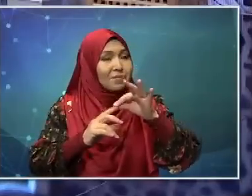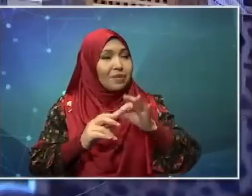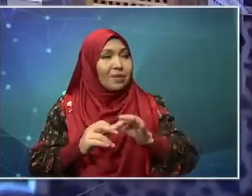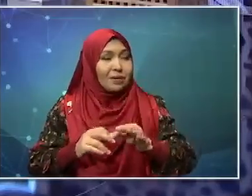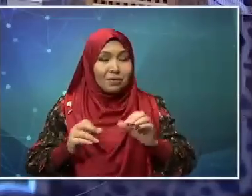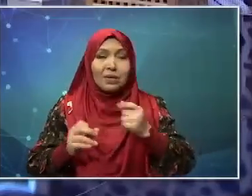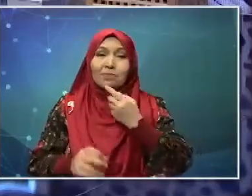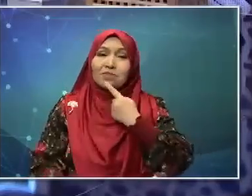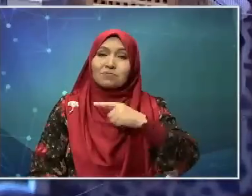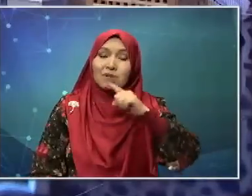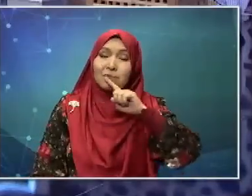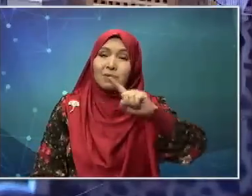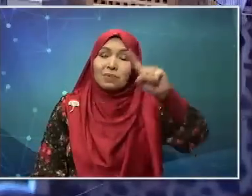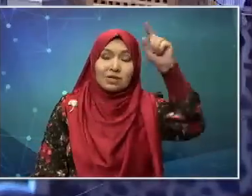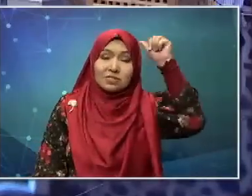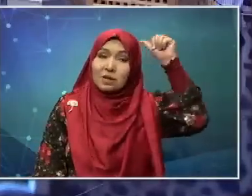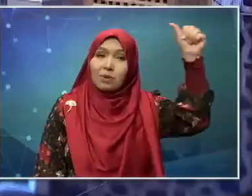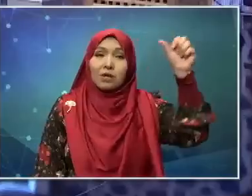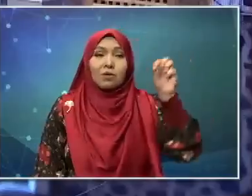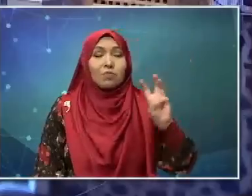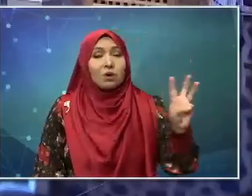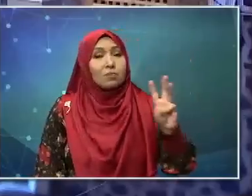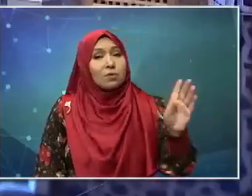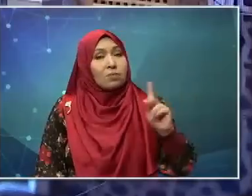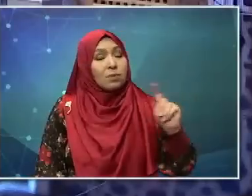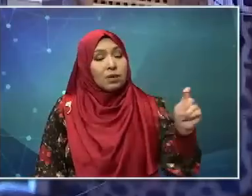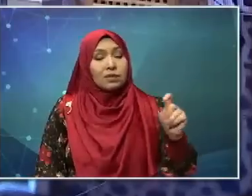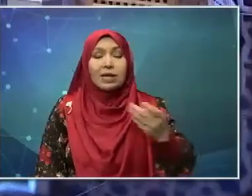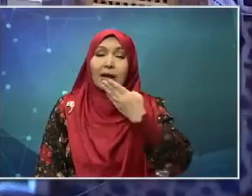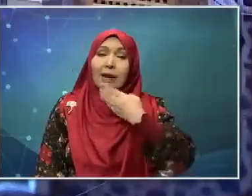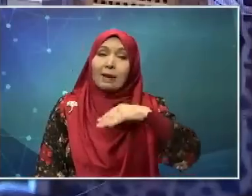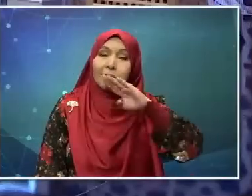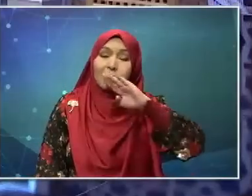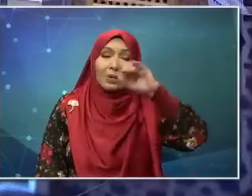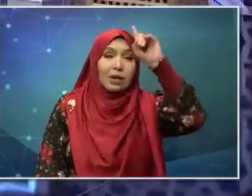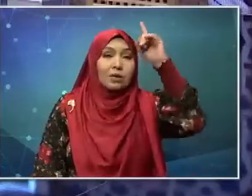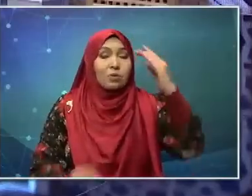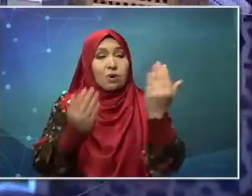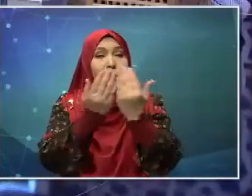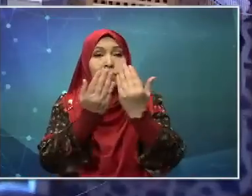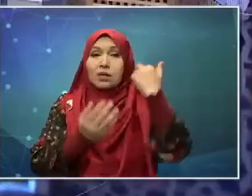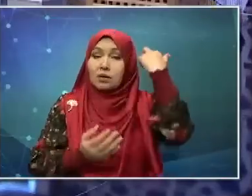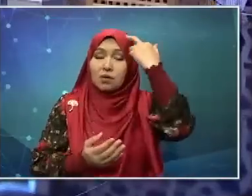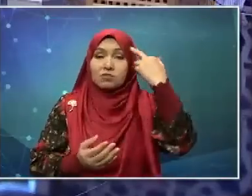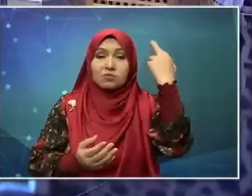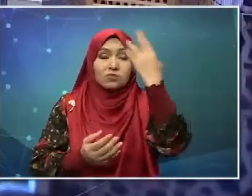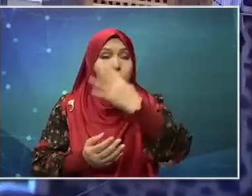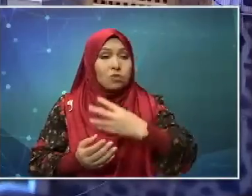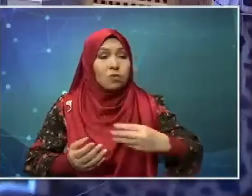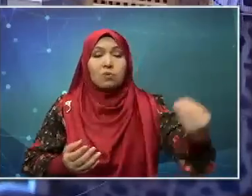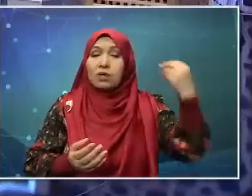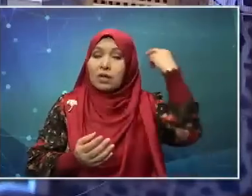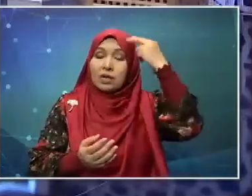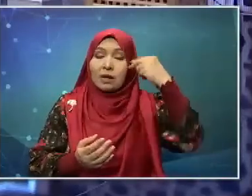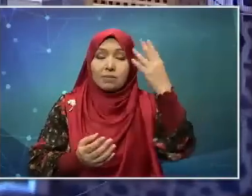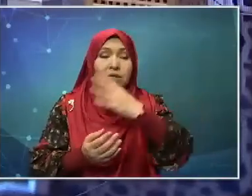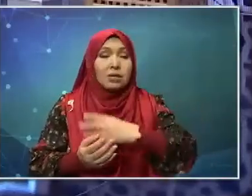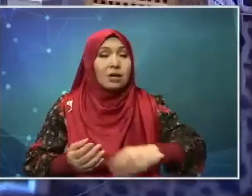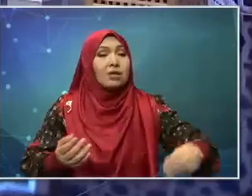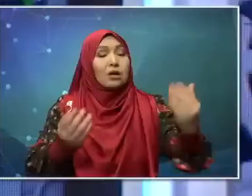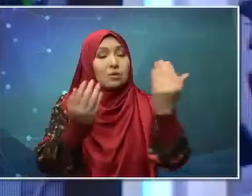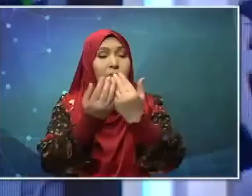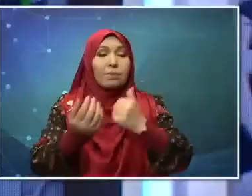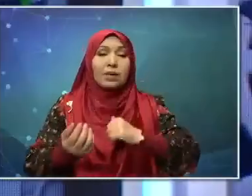bismillahirrahmanirrahim assalamualaikum warahmatullahi wabarakatuh alhamdulillah wa shalaatu wa salaamu ala rosulillah wa ala alihi washohbihi waman wadah